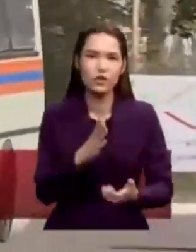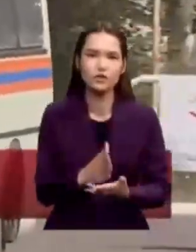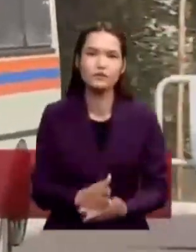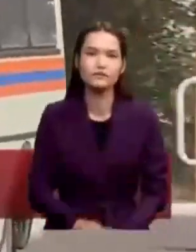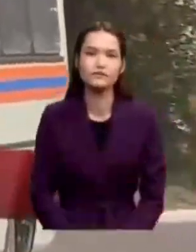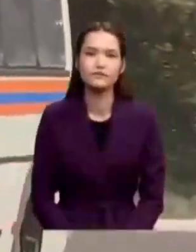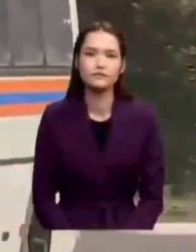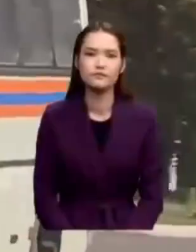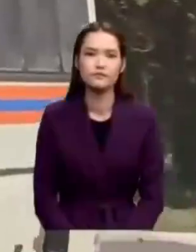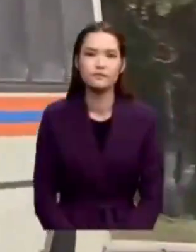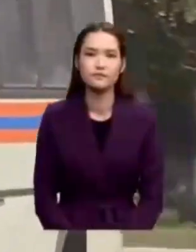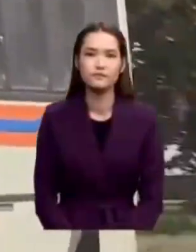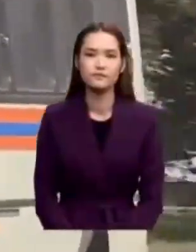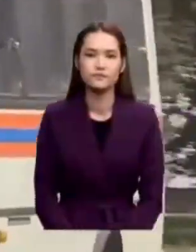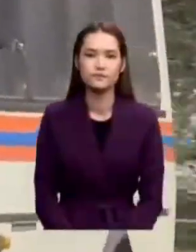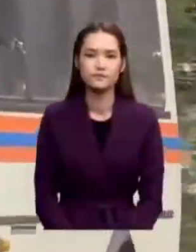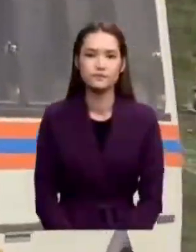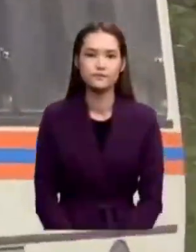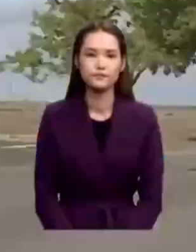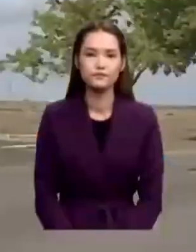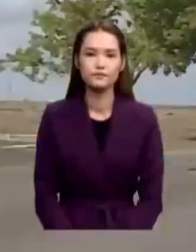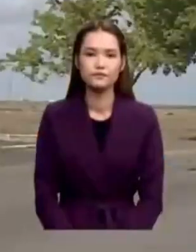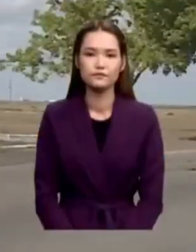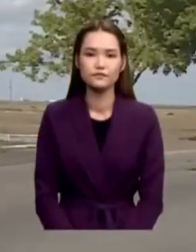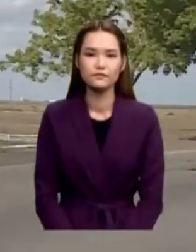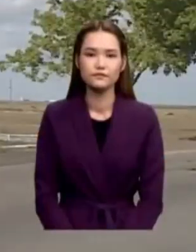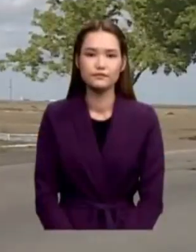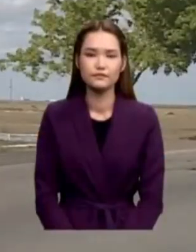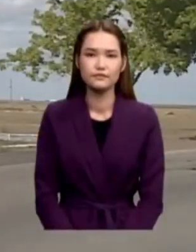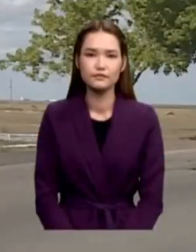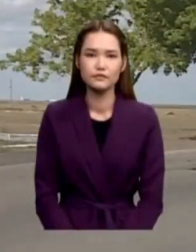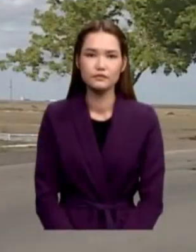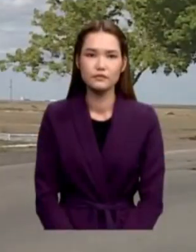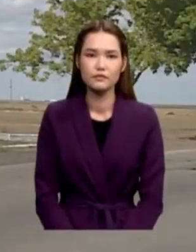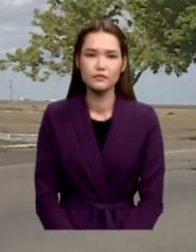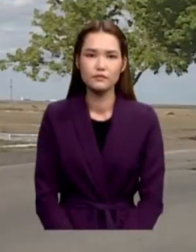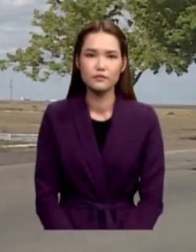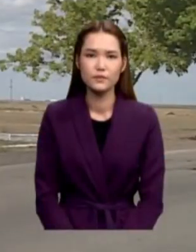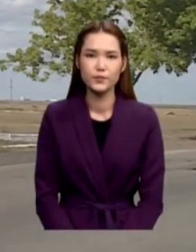Айман Сағатай, Нұр Ракешев, атамекен бизнес арнасы, Қарағанды облысынан.